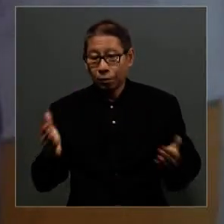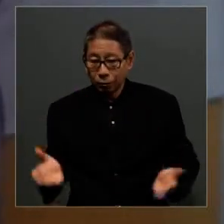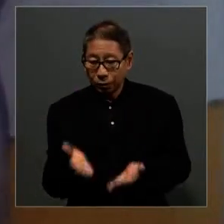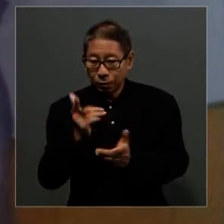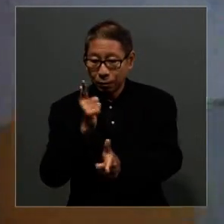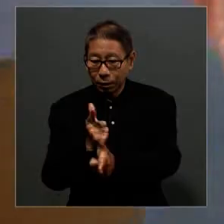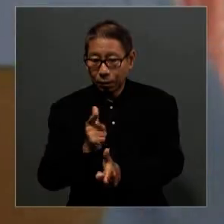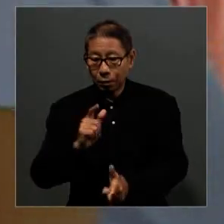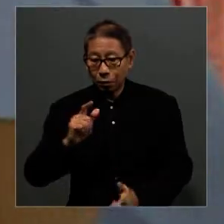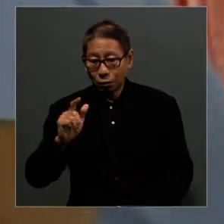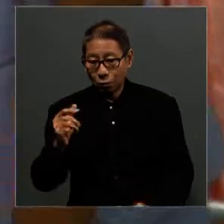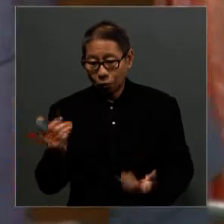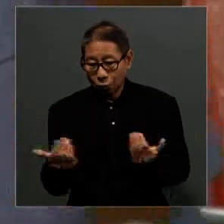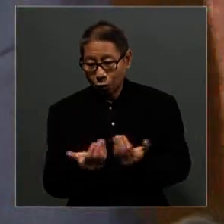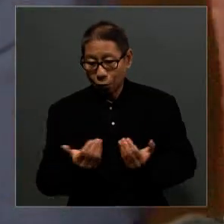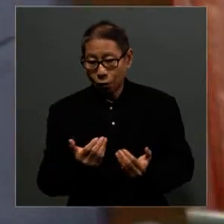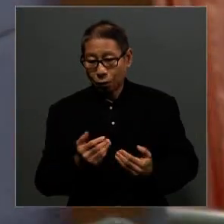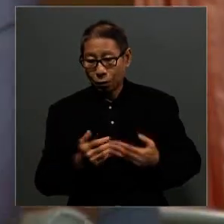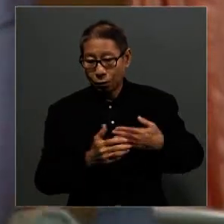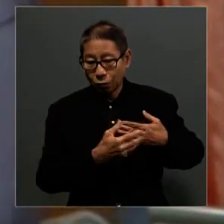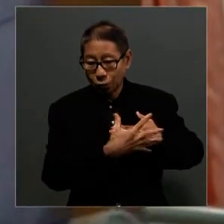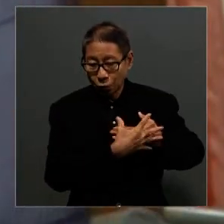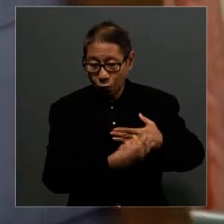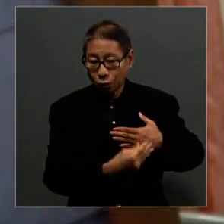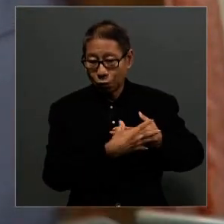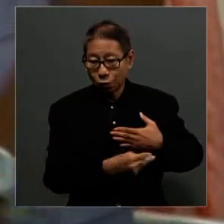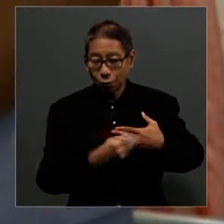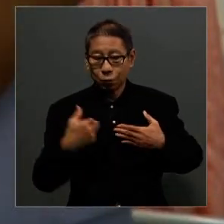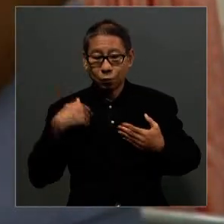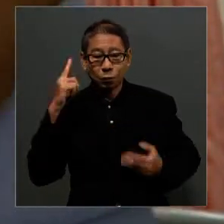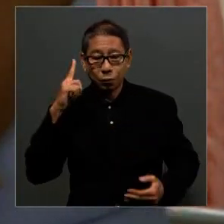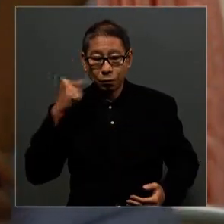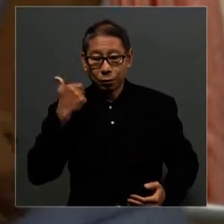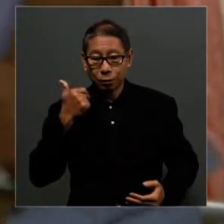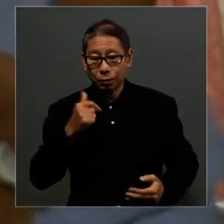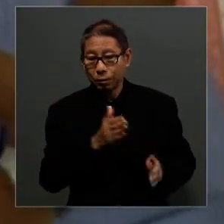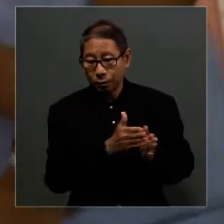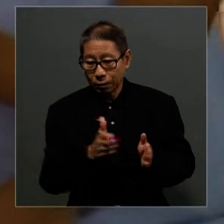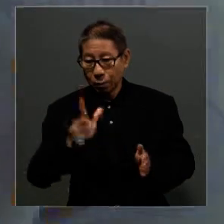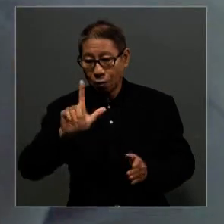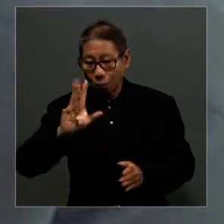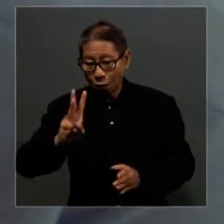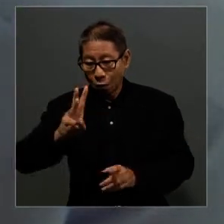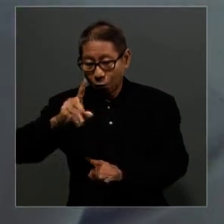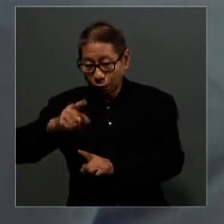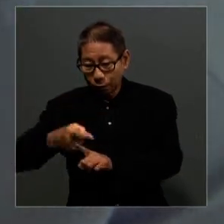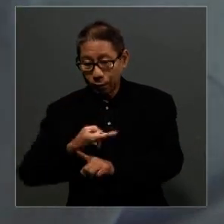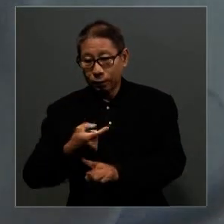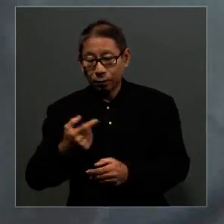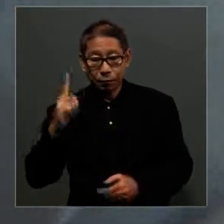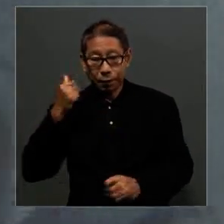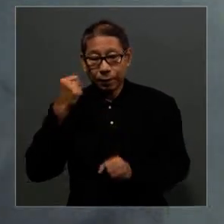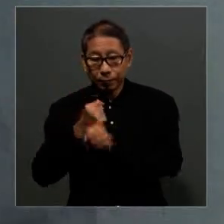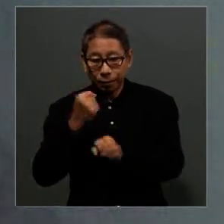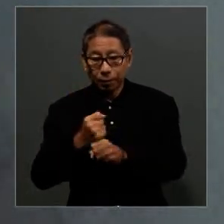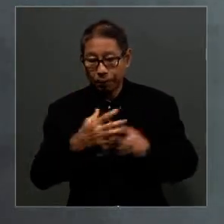ลูกด้วยนมแม่แล้วก็รณรงค์ให้เลี้ยงลูกด้วยนมแม่ตั้งแต่แรกเกิดไปจนถึงเด็กอายุ 6เดือนและหากแม่ทำงานก็ยังสามารถที่จะส่ง